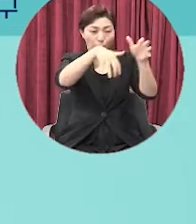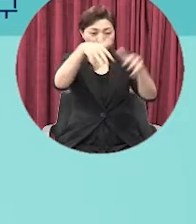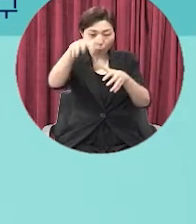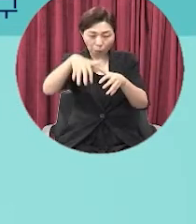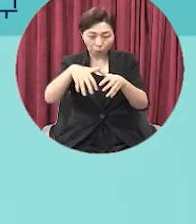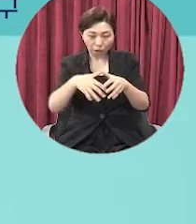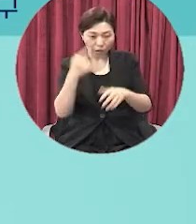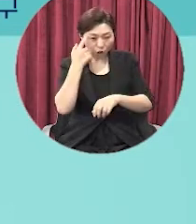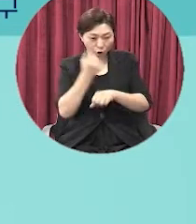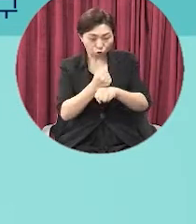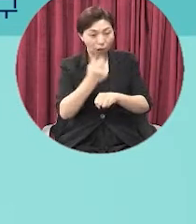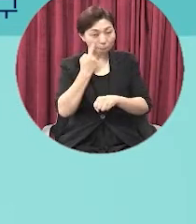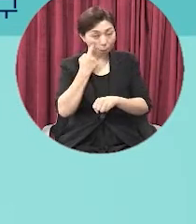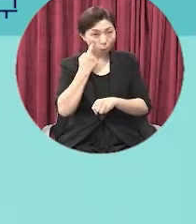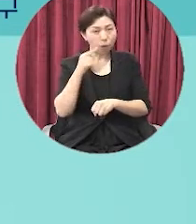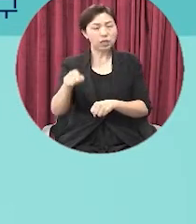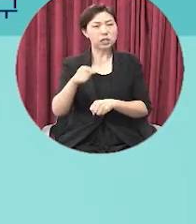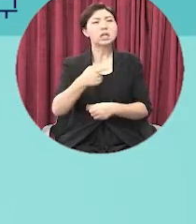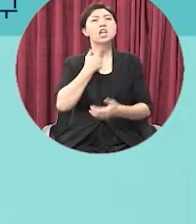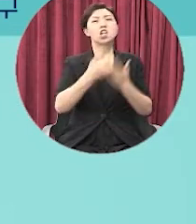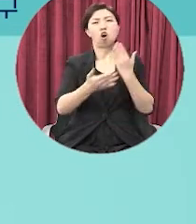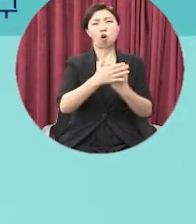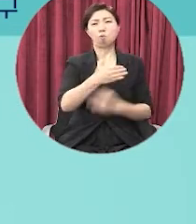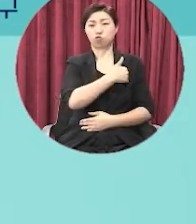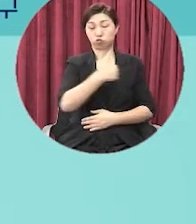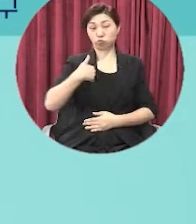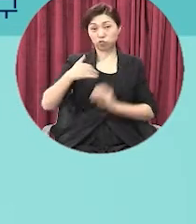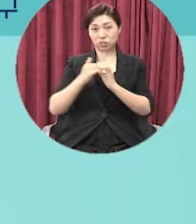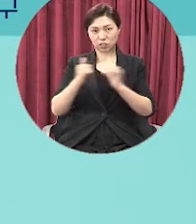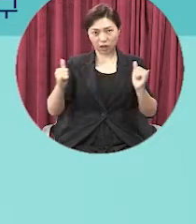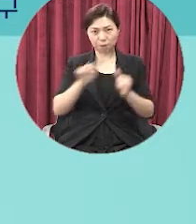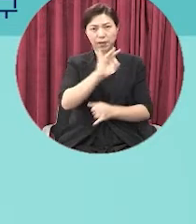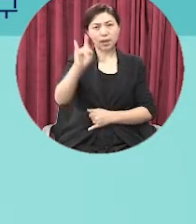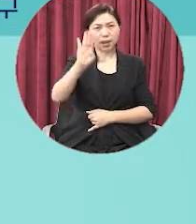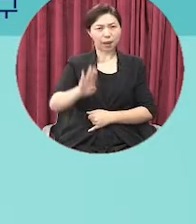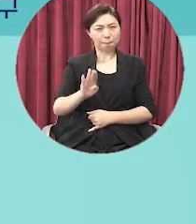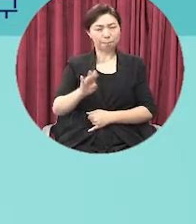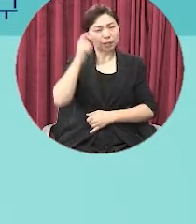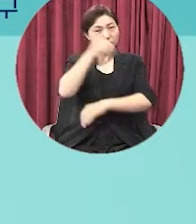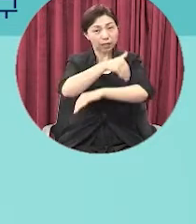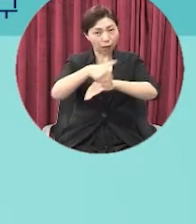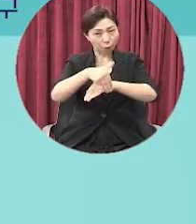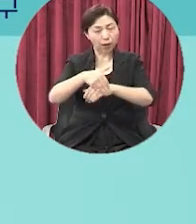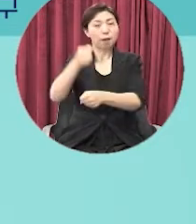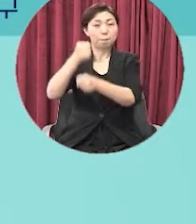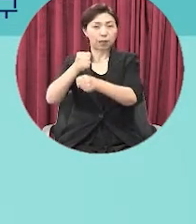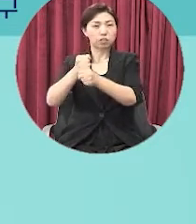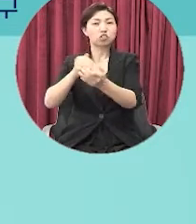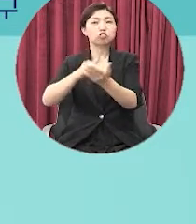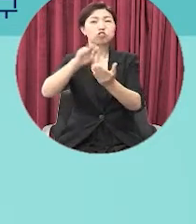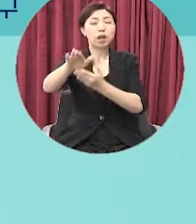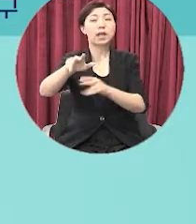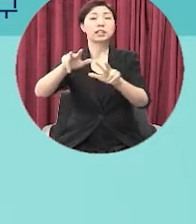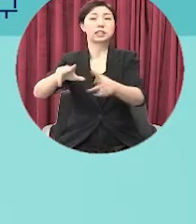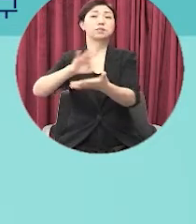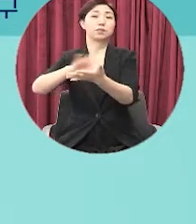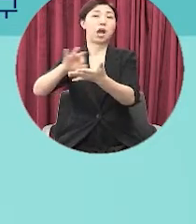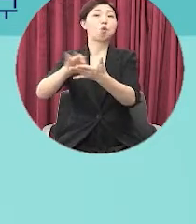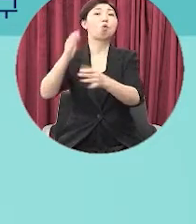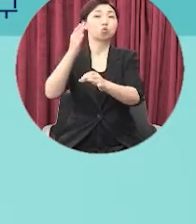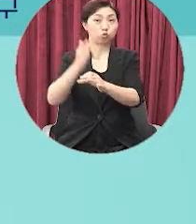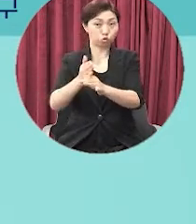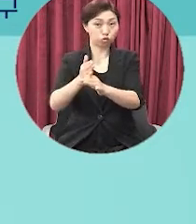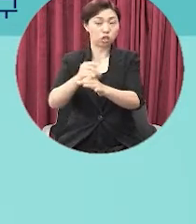경험이 많으신 그냥 앱을 살게 하고 디자인하고 아 만들어서 지금 이러한 논의 내용을 각 노드를 아